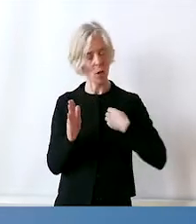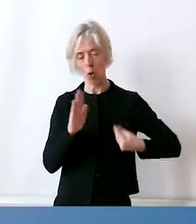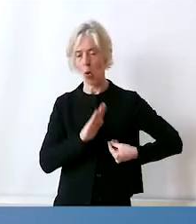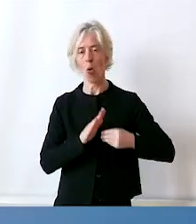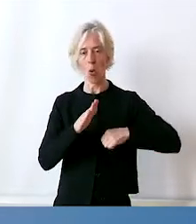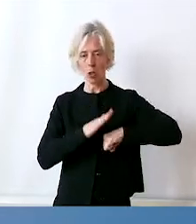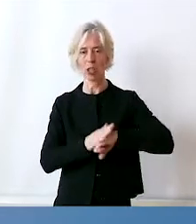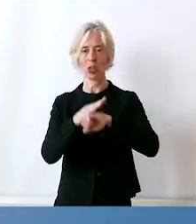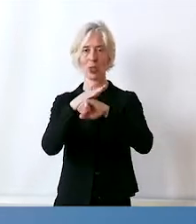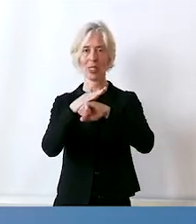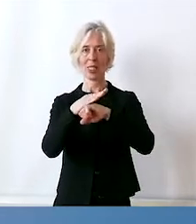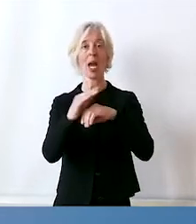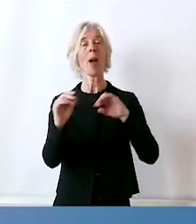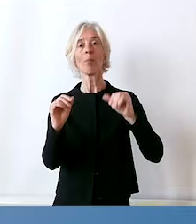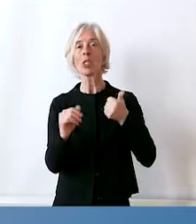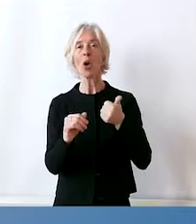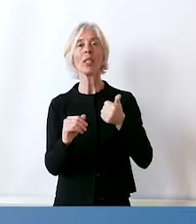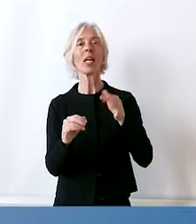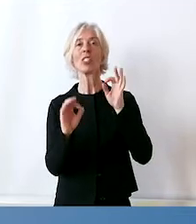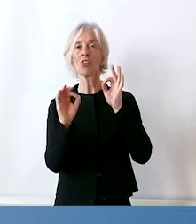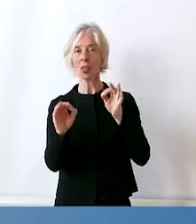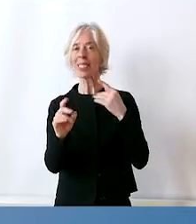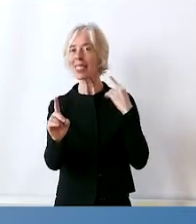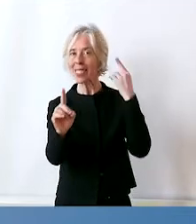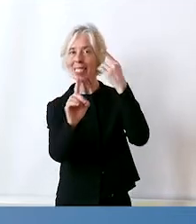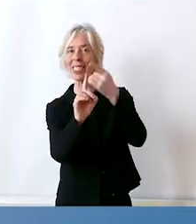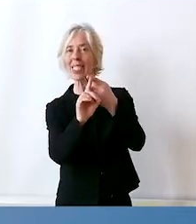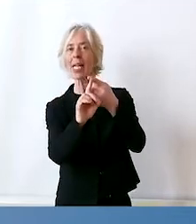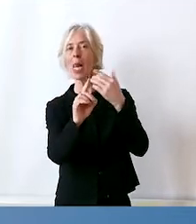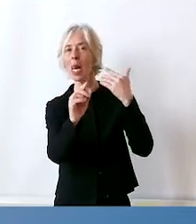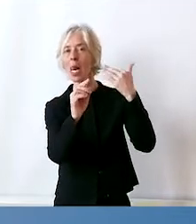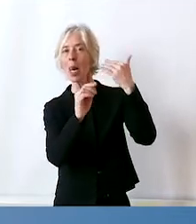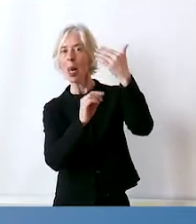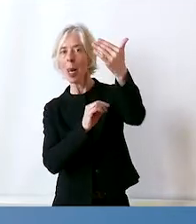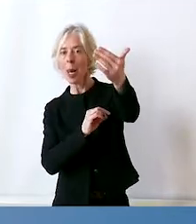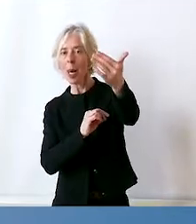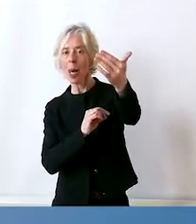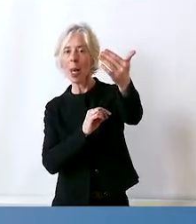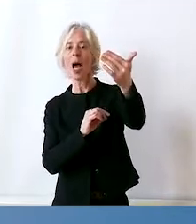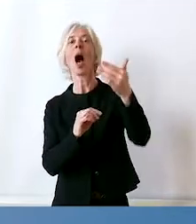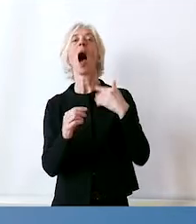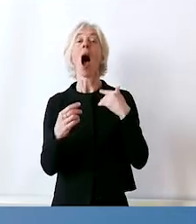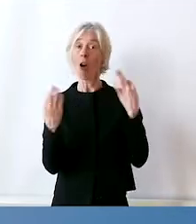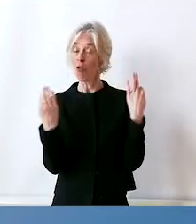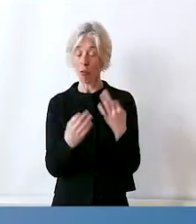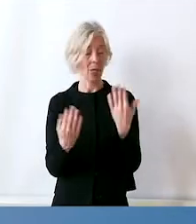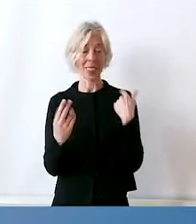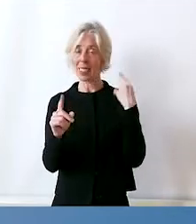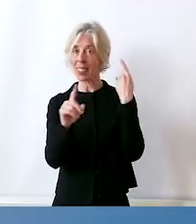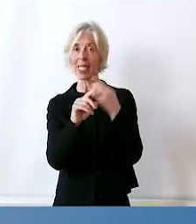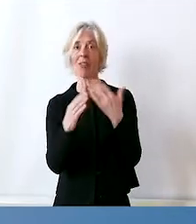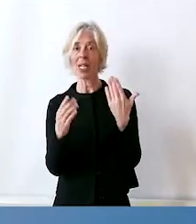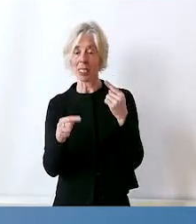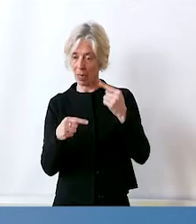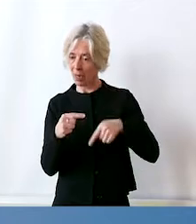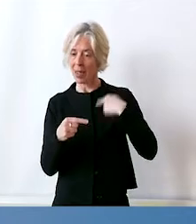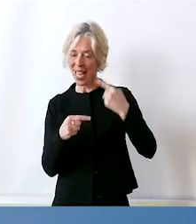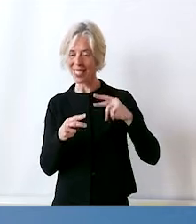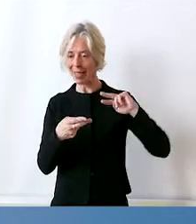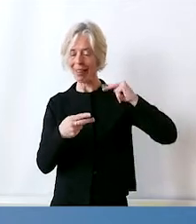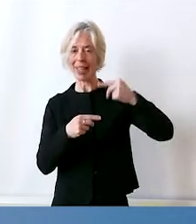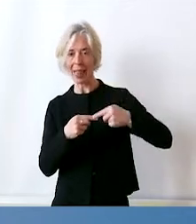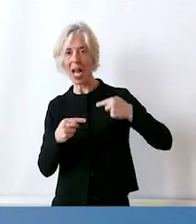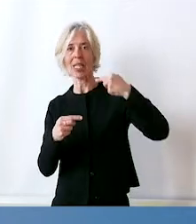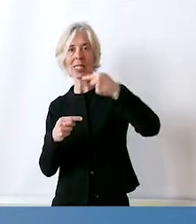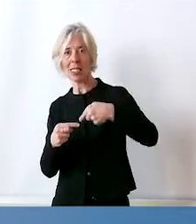langfristigen Ziele nicht aus den Augen verlieren. Und eines dieser Ziele ist das Wohl der künftigen Generationen. Der Klimapakt der Augsburger Wirtschaft